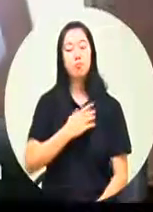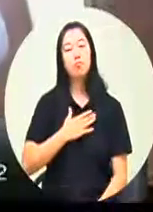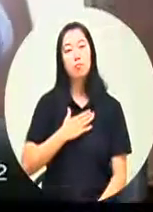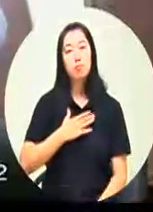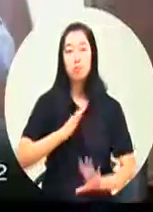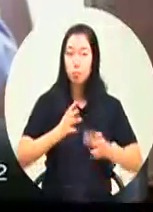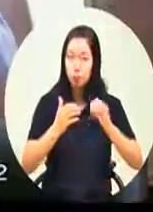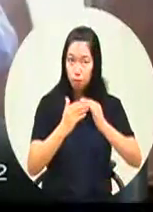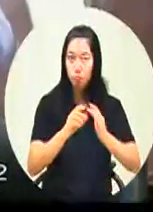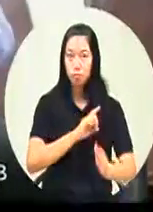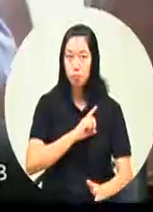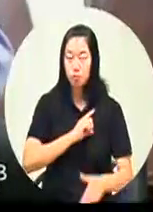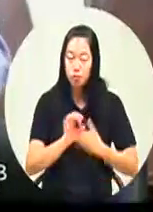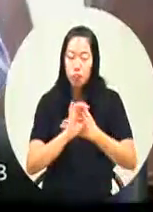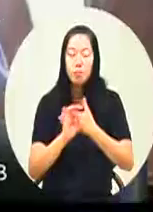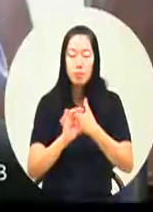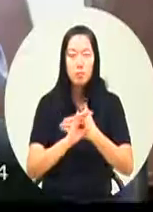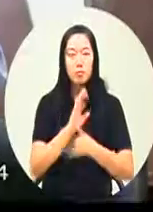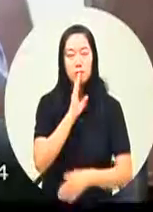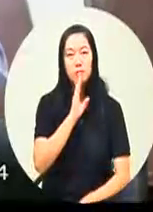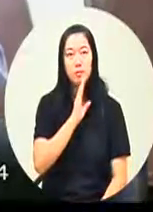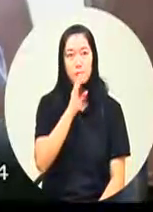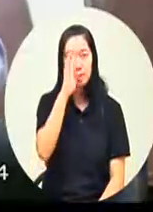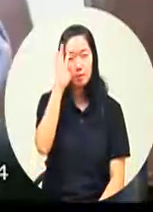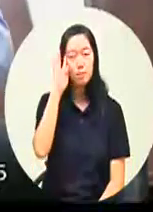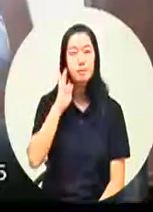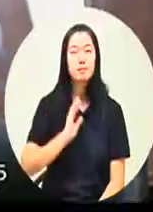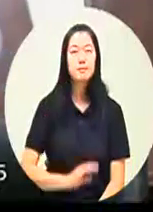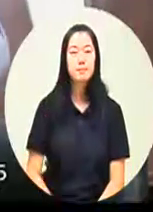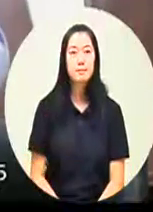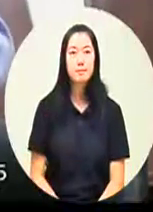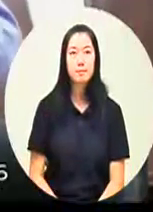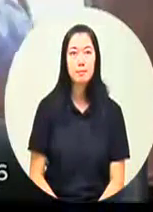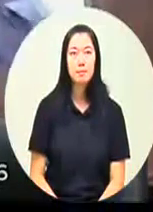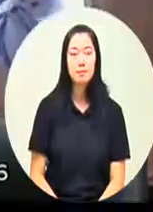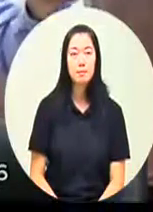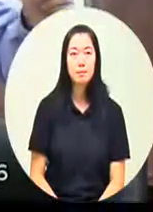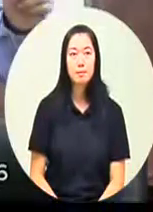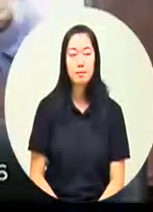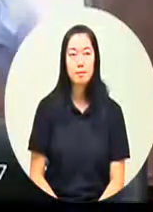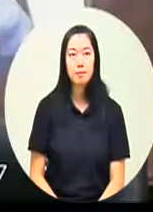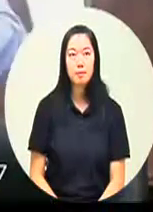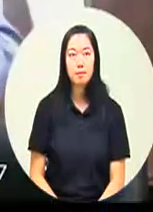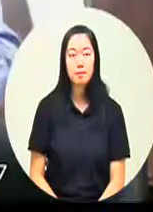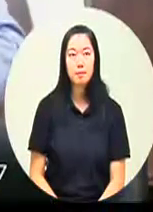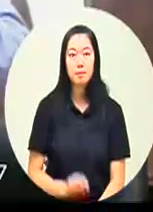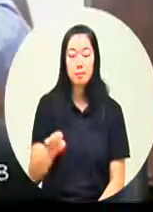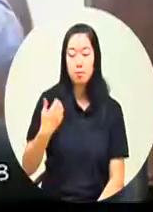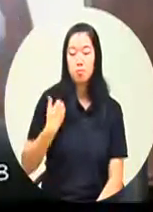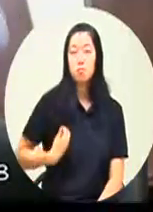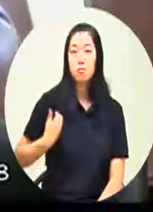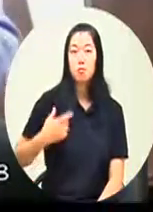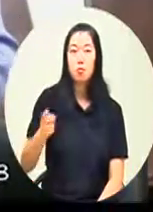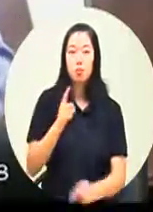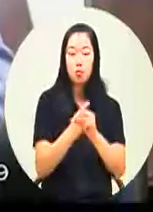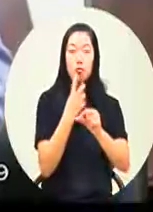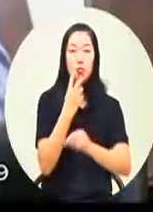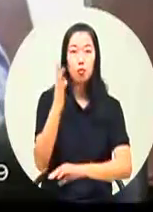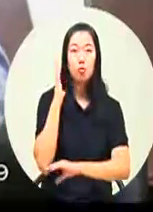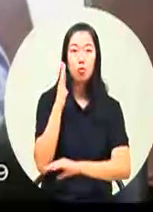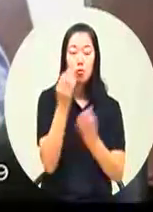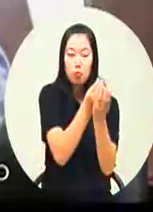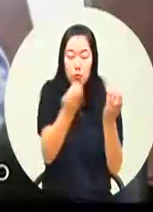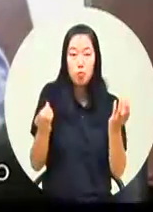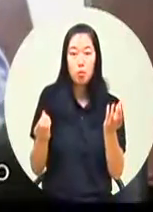家的产品，当然自己国家要支持去实践了。所以波尔多在做的时候，就是法国的中央政府就提拨比较多的一